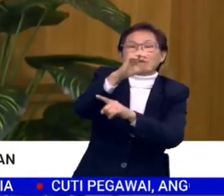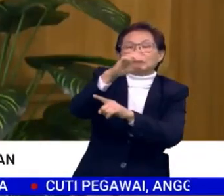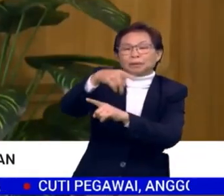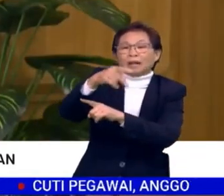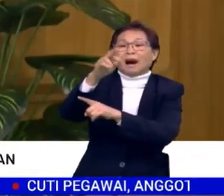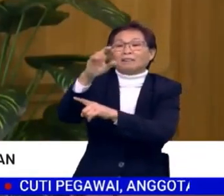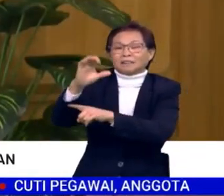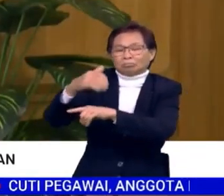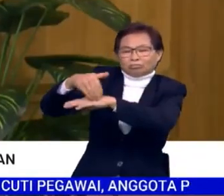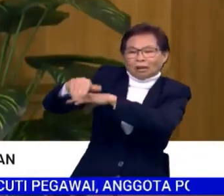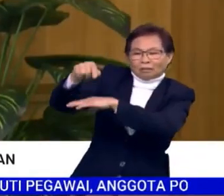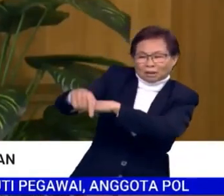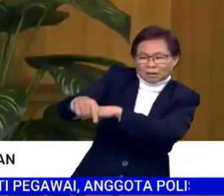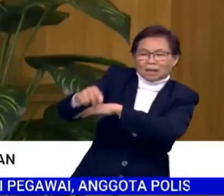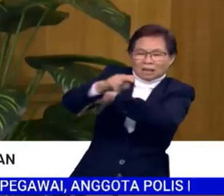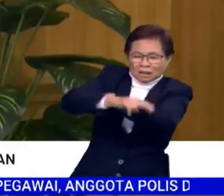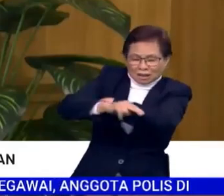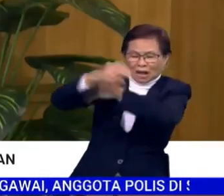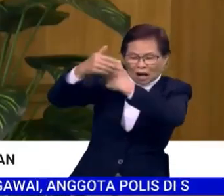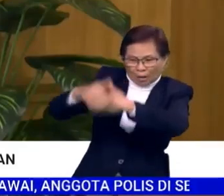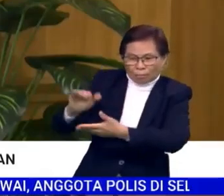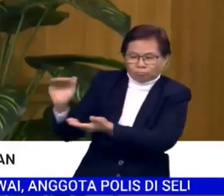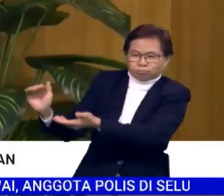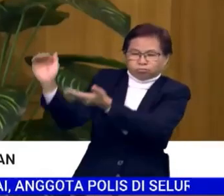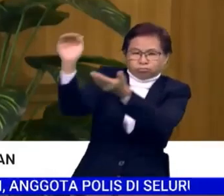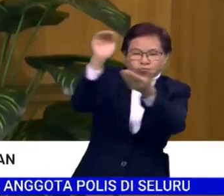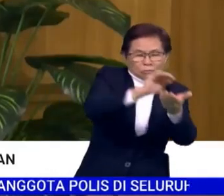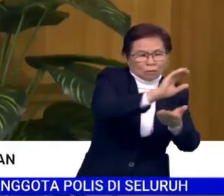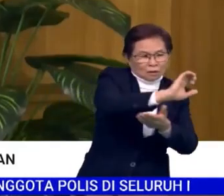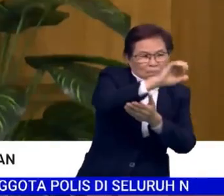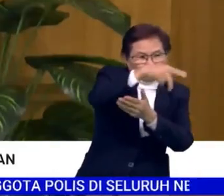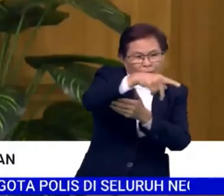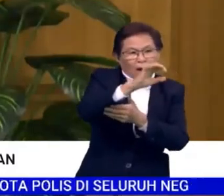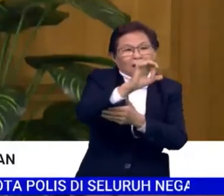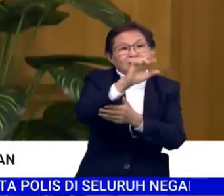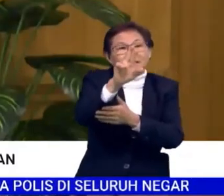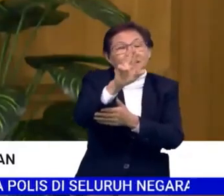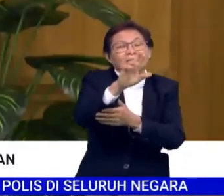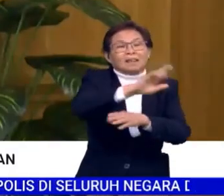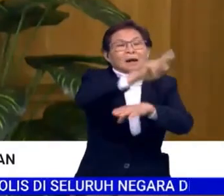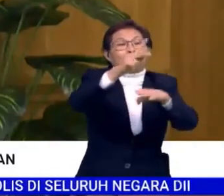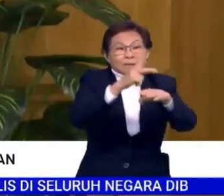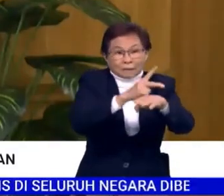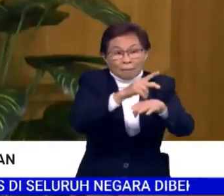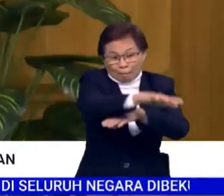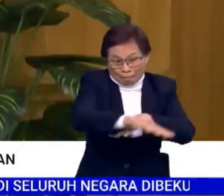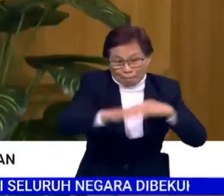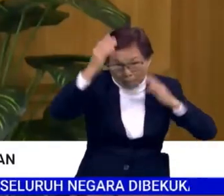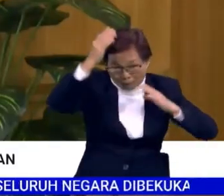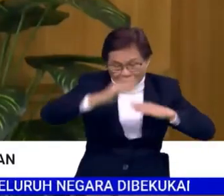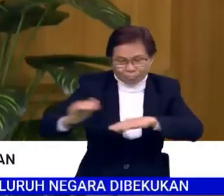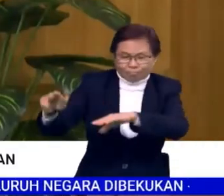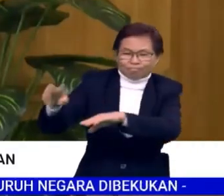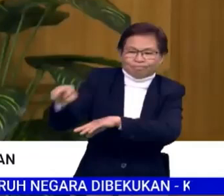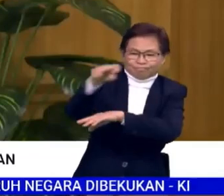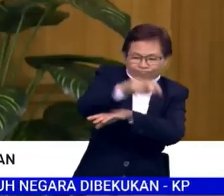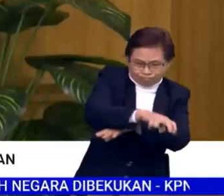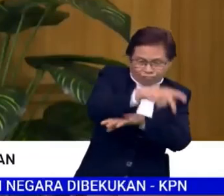CPRC negeri sebelum disalurkan ke CPRC kebangsaan setelah